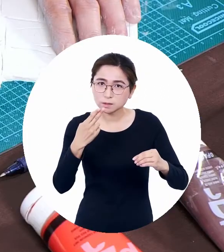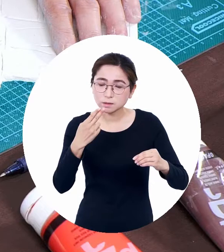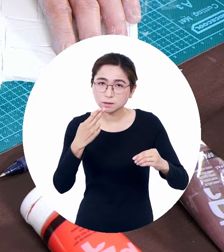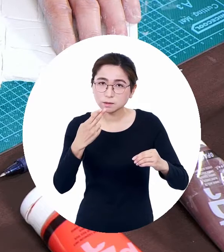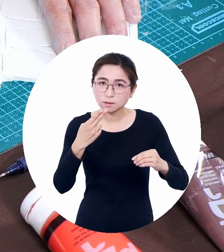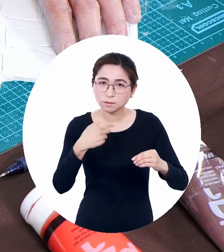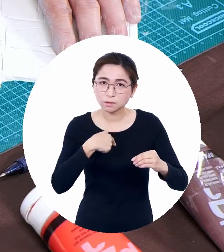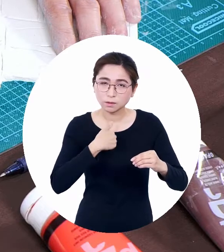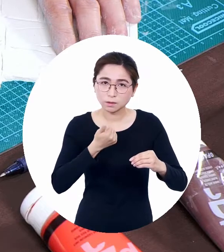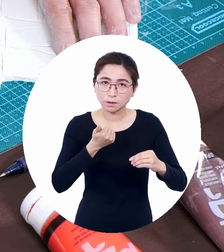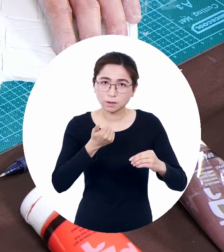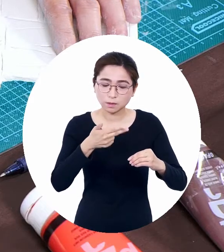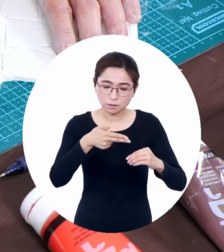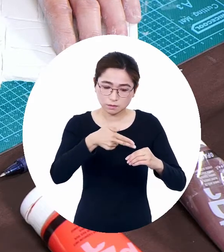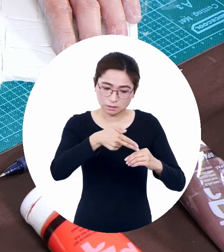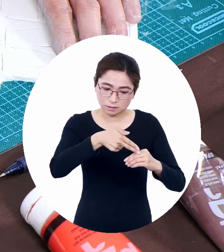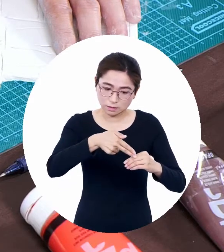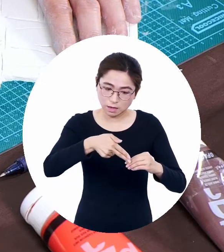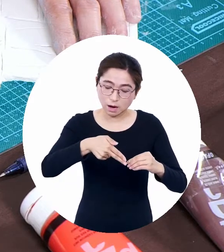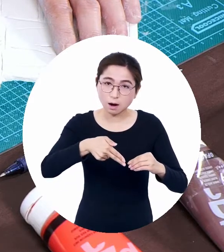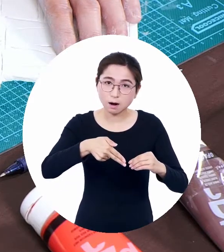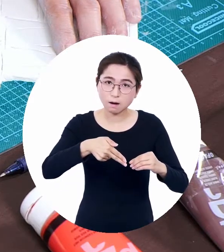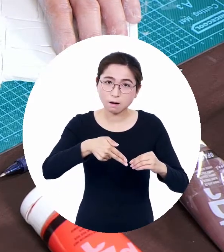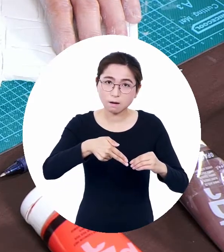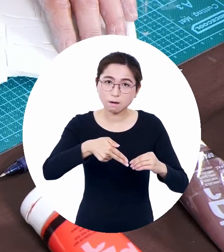嘅，咁咪用戒刀